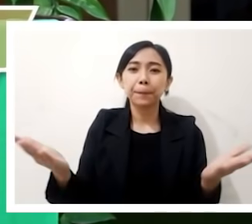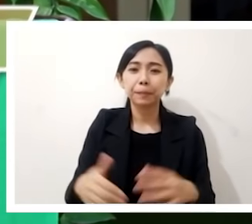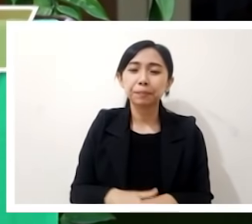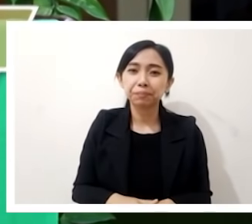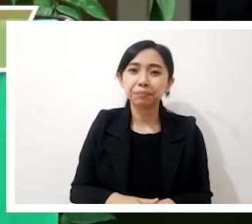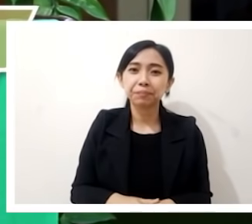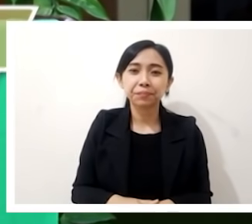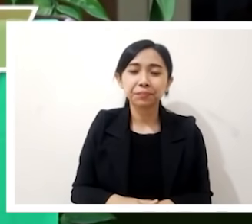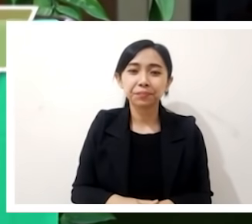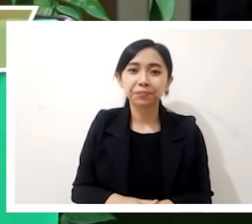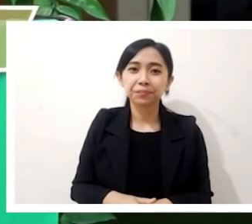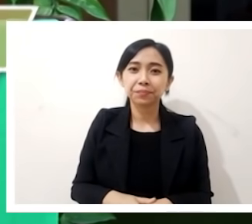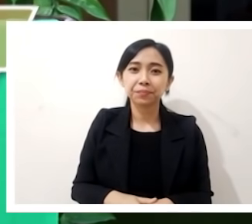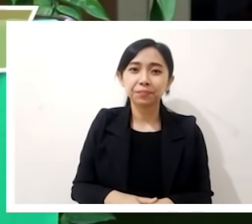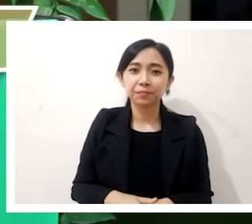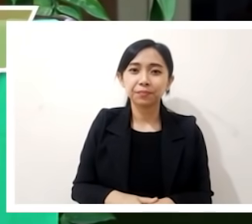pada zaman ini?